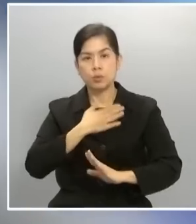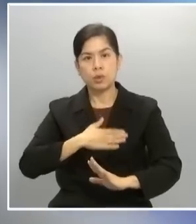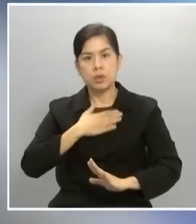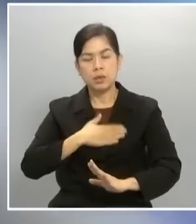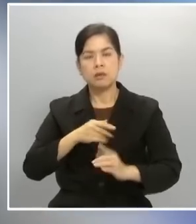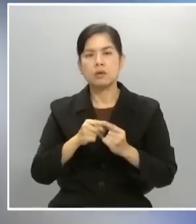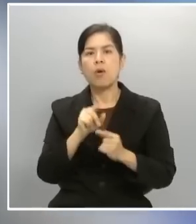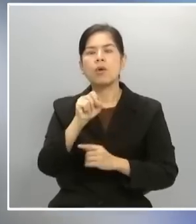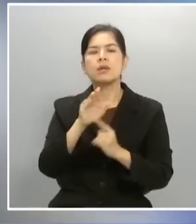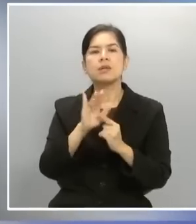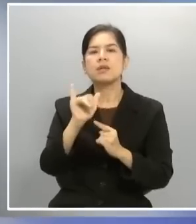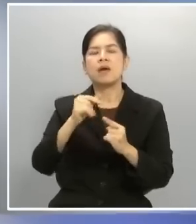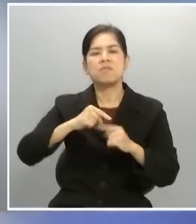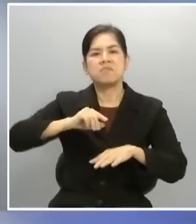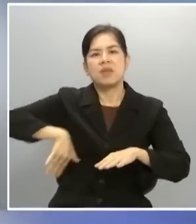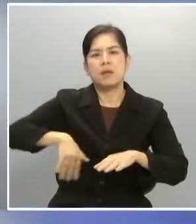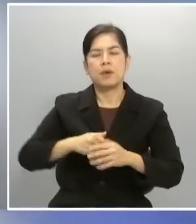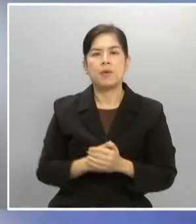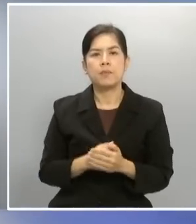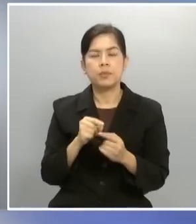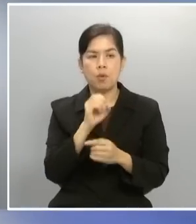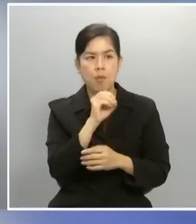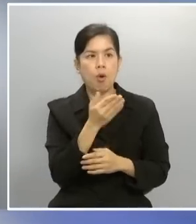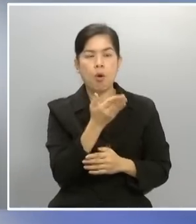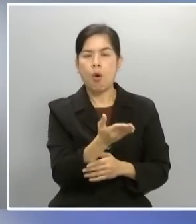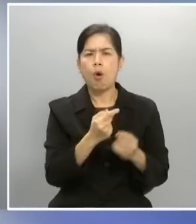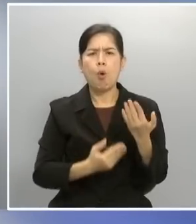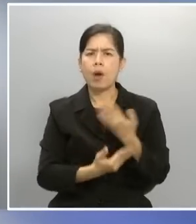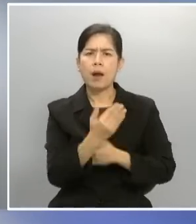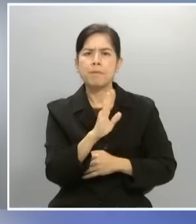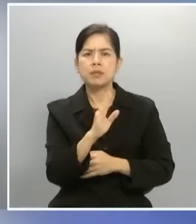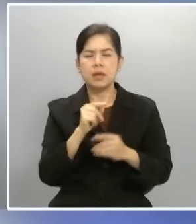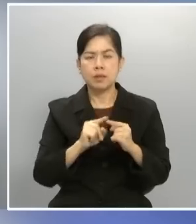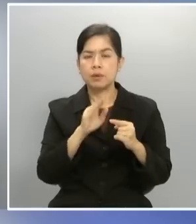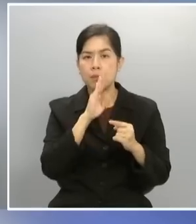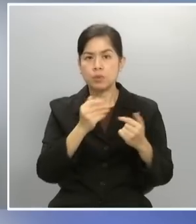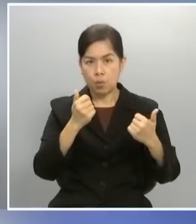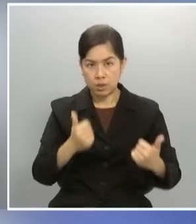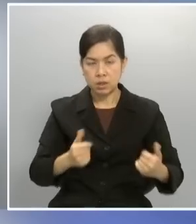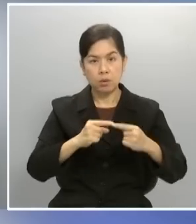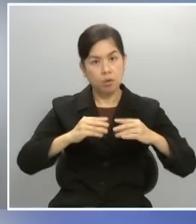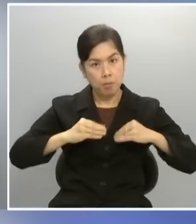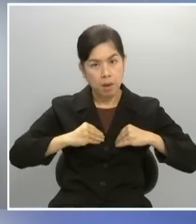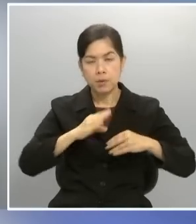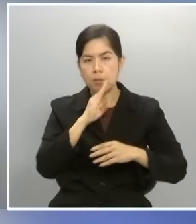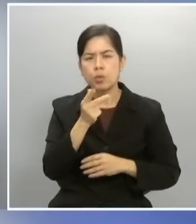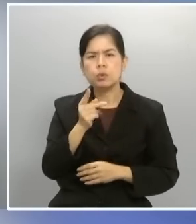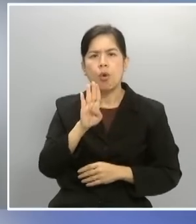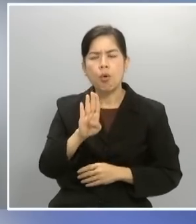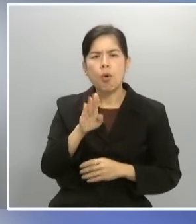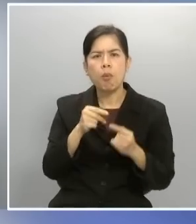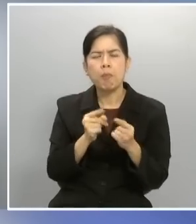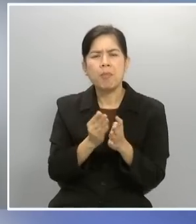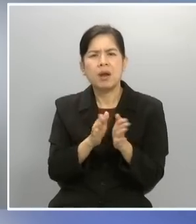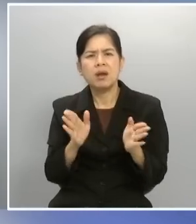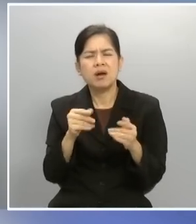แล้วเนี่ยนะฮะดิวไม่ได้จะขอโอกาสอะไรแต่วันนี้ถ้าเรายอมรับได้ว่าเราเข้ากันไม่ได้แล้วเราจะทะละกัน